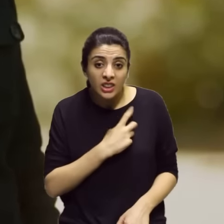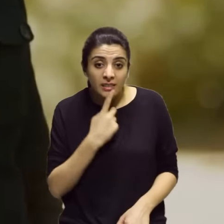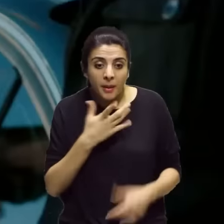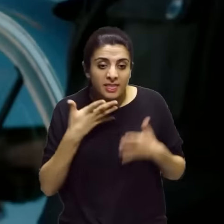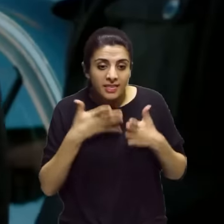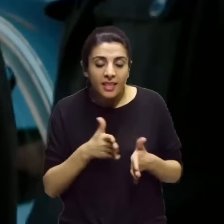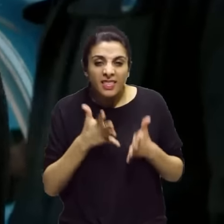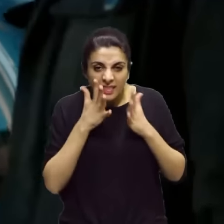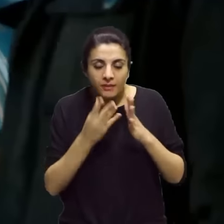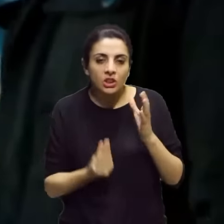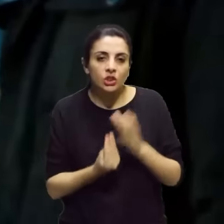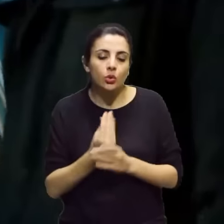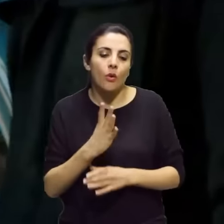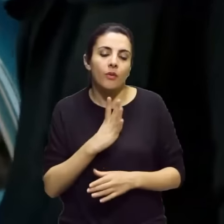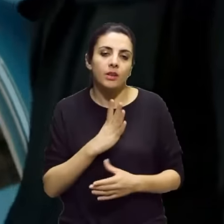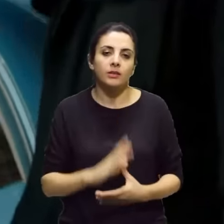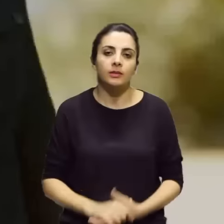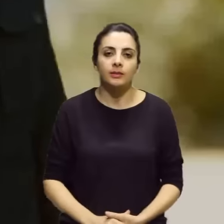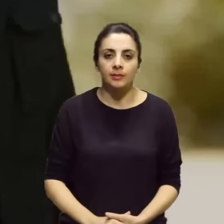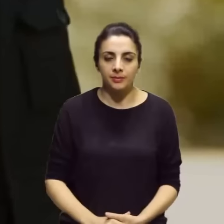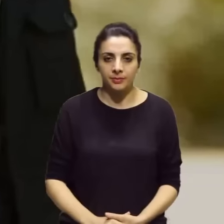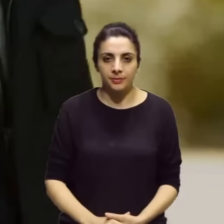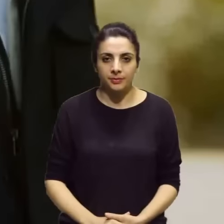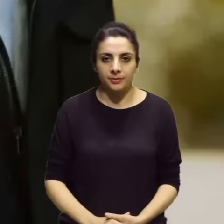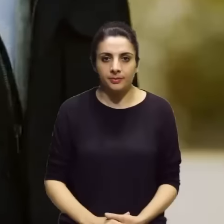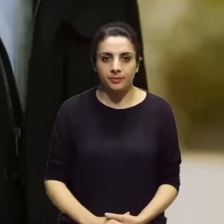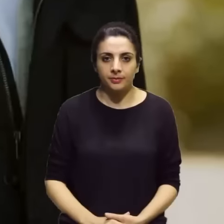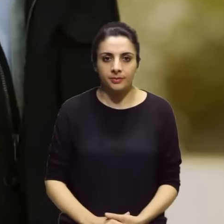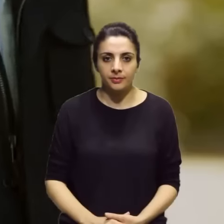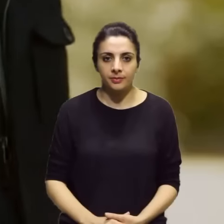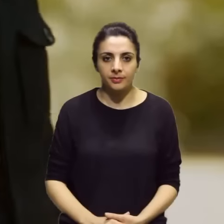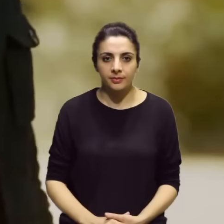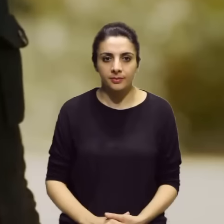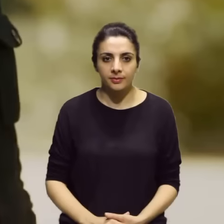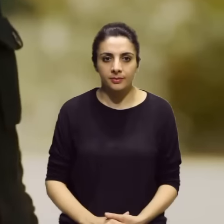doğar. Zeyno iğreltili başını çevirdi.